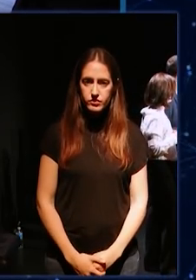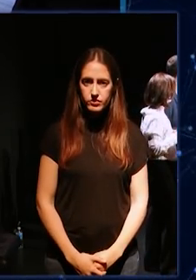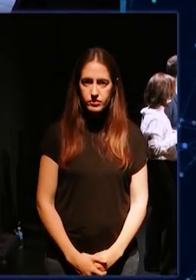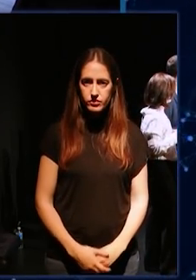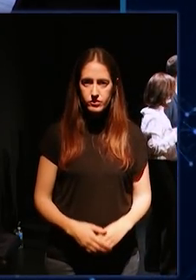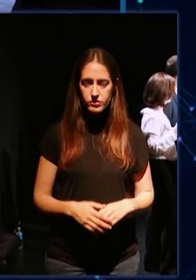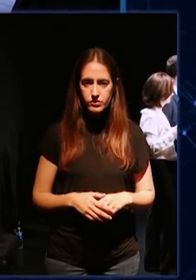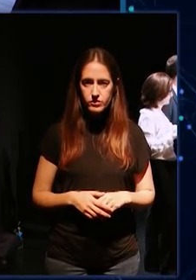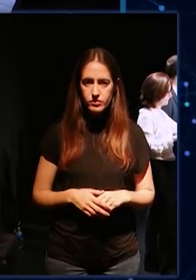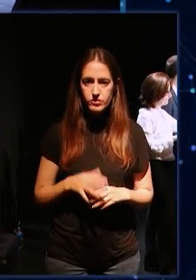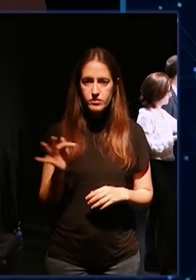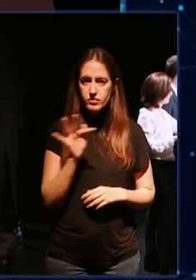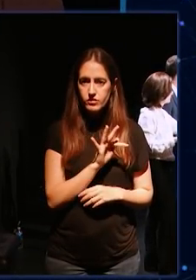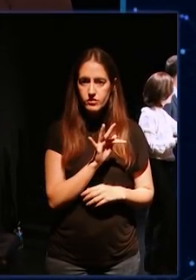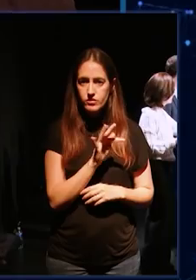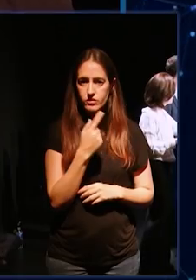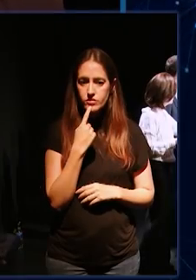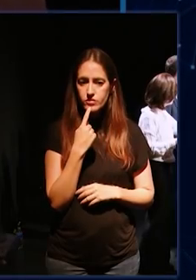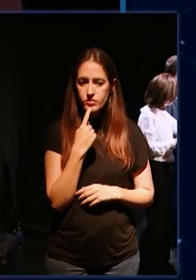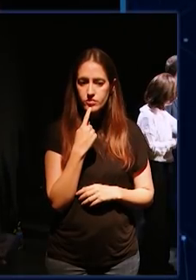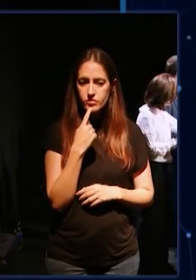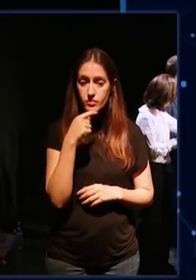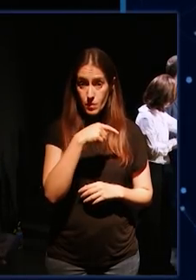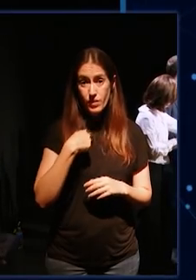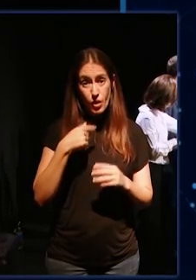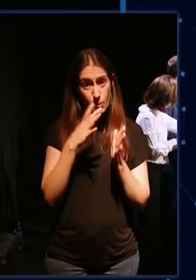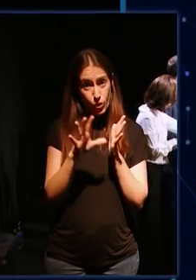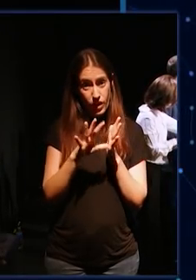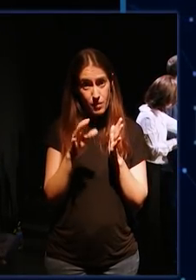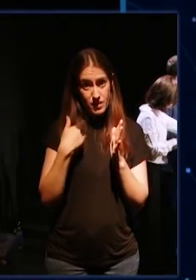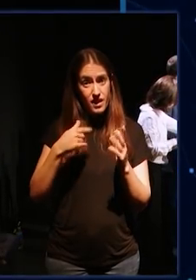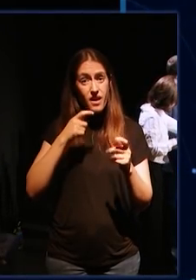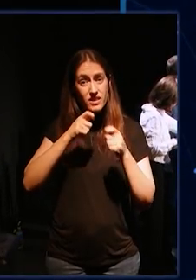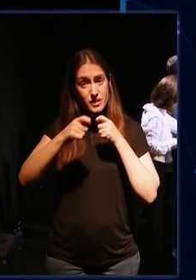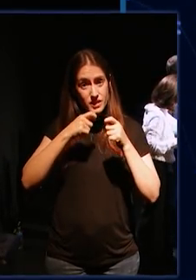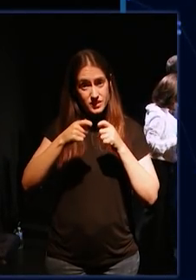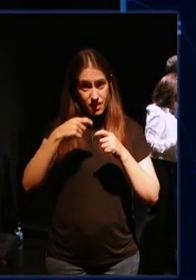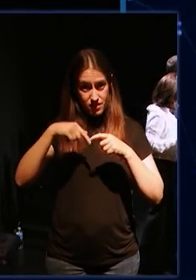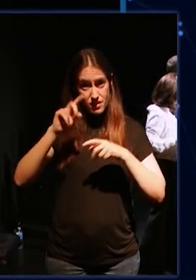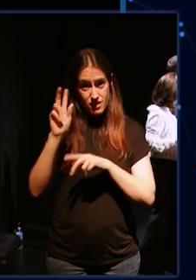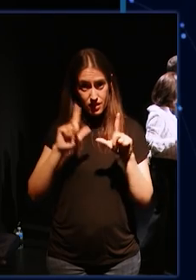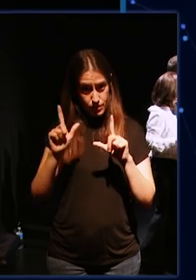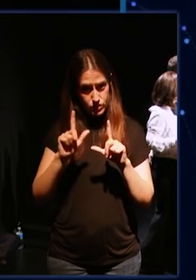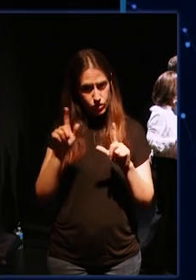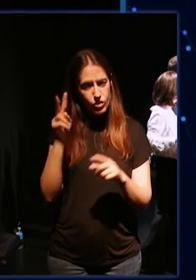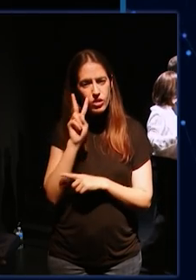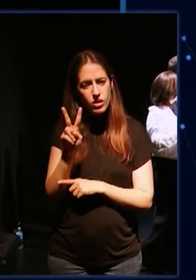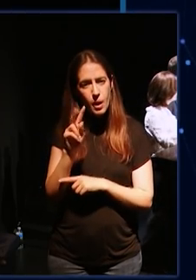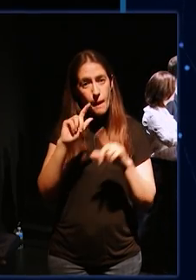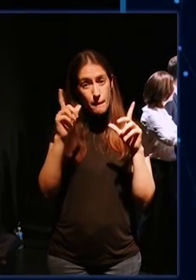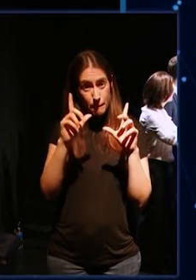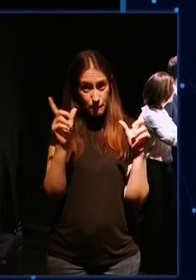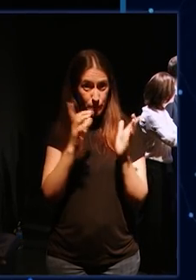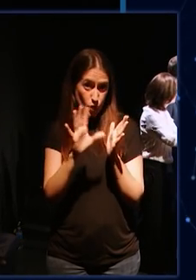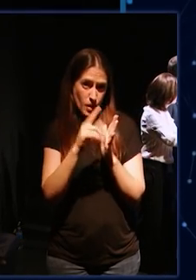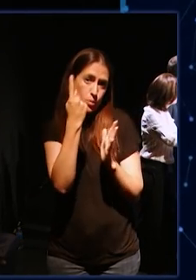Hem parlat poquet. 5 segons. El programa, jo vaig estar veient l'entrevista que li van fer a Ràdio Televisió Cardedeu, l'entrevista en profunditat, i diria que el programa bàsicament